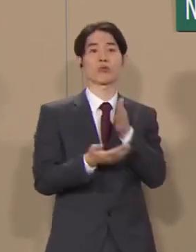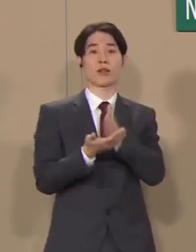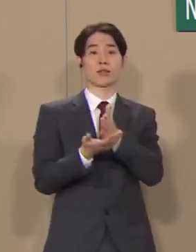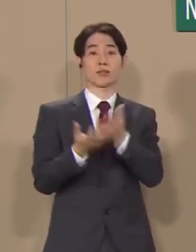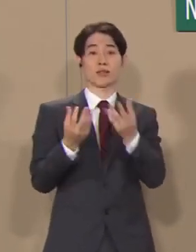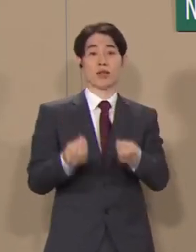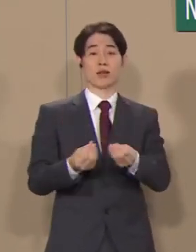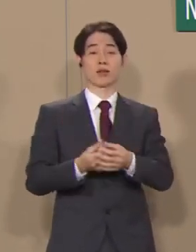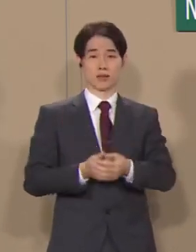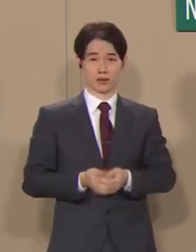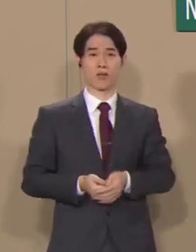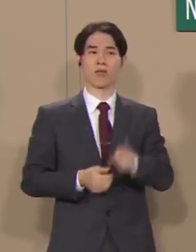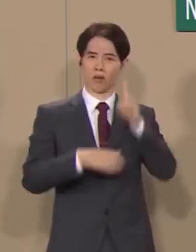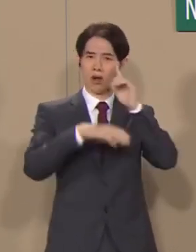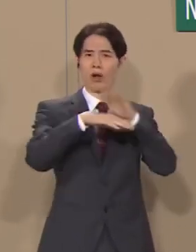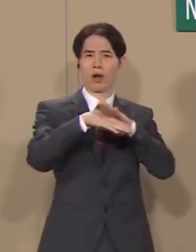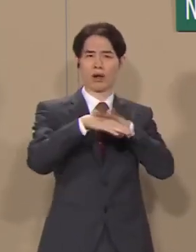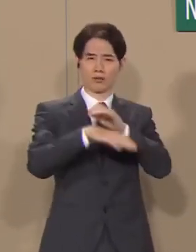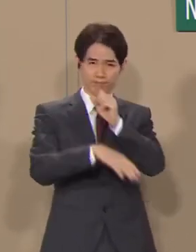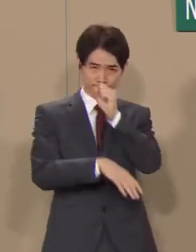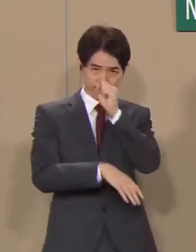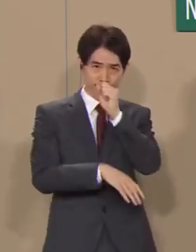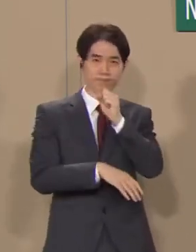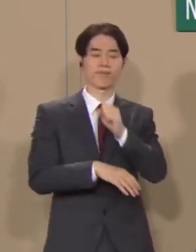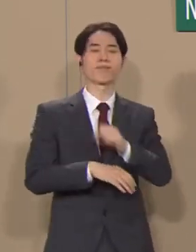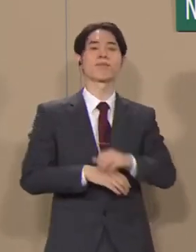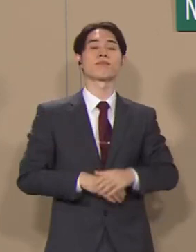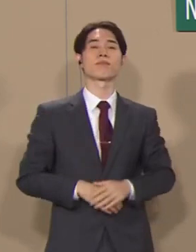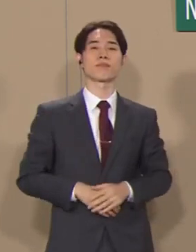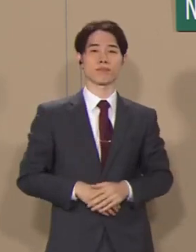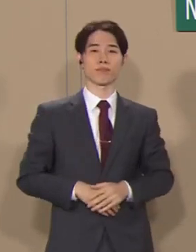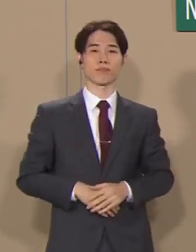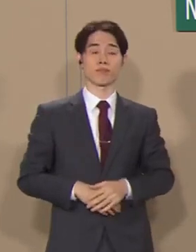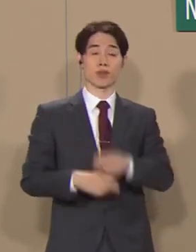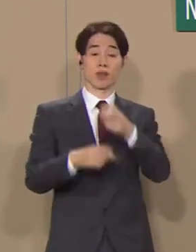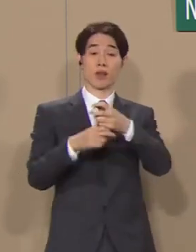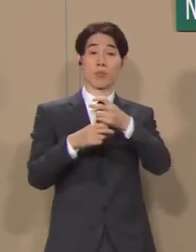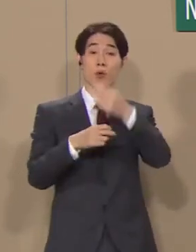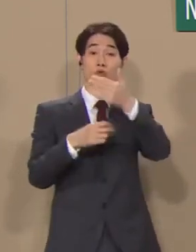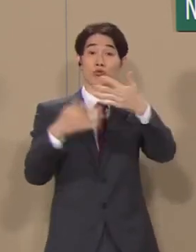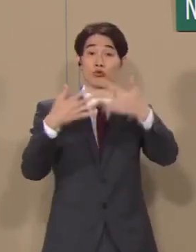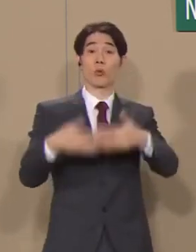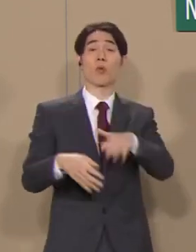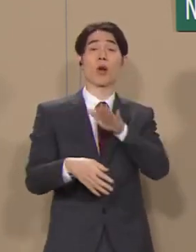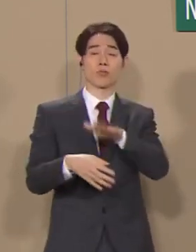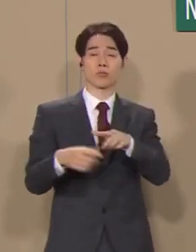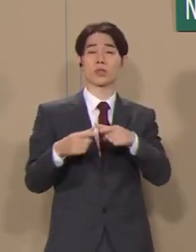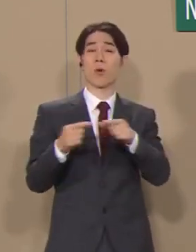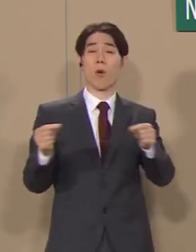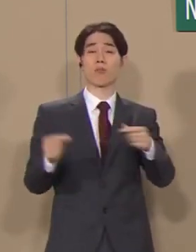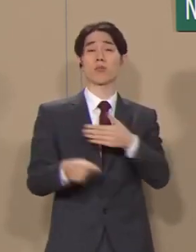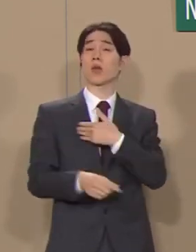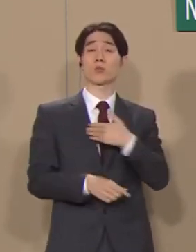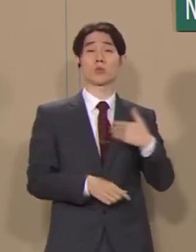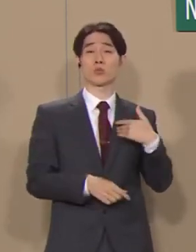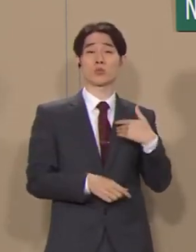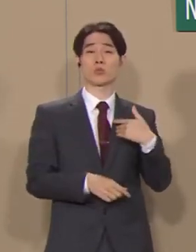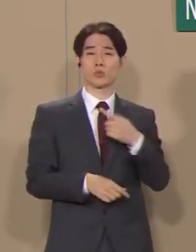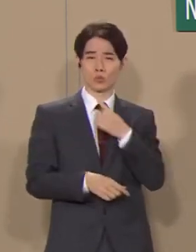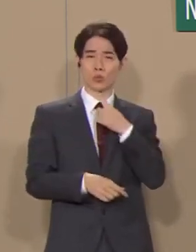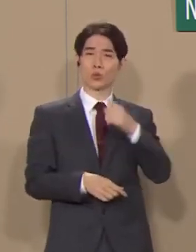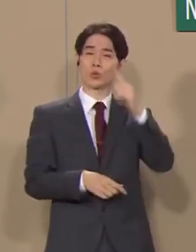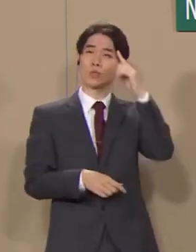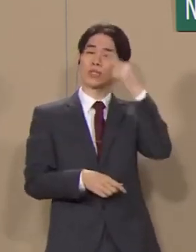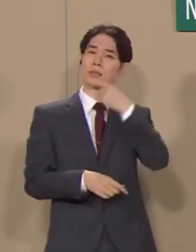たこの考えとても素晴らしいと思います憲法9条があるから日本は平和なんだと言った希望